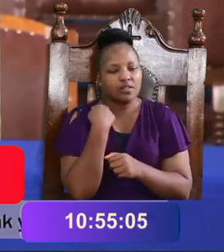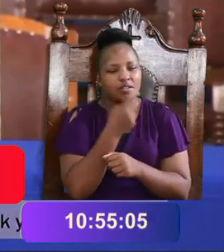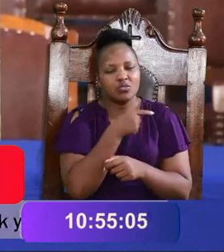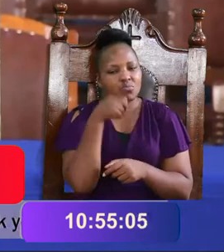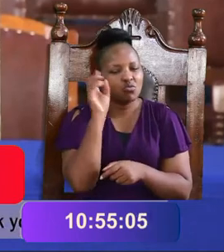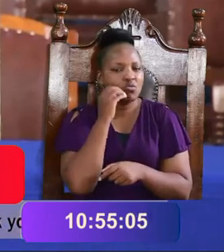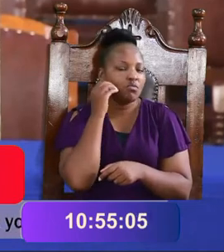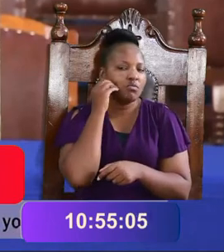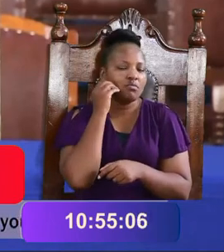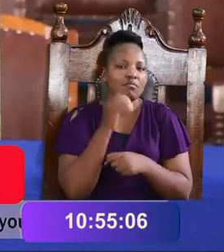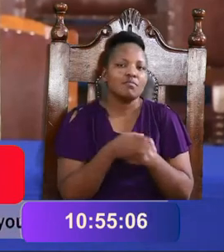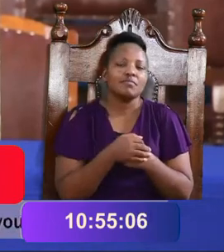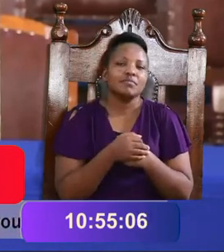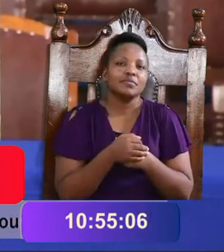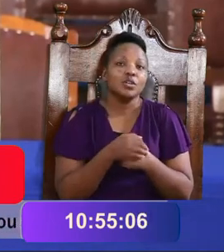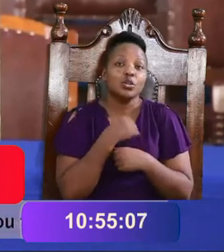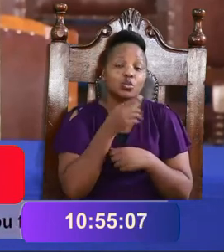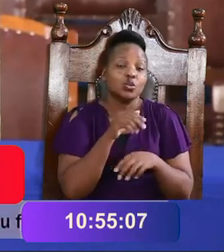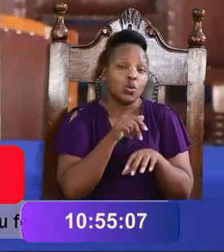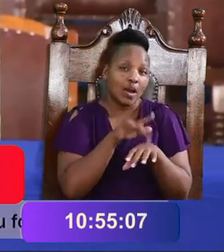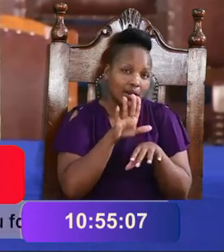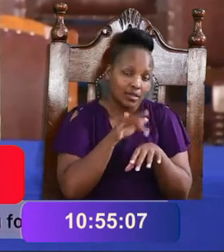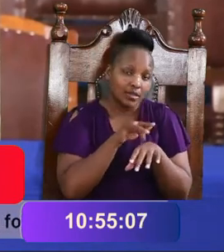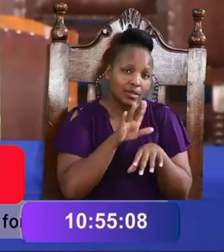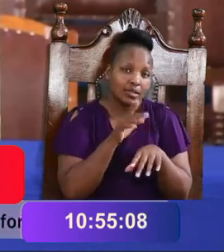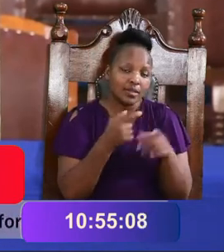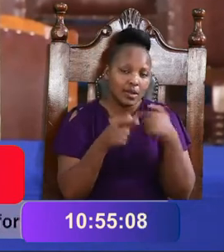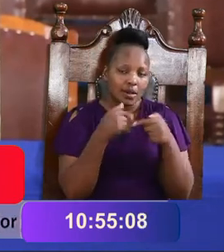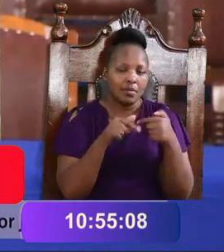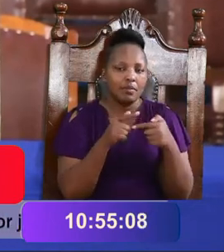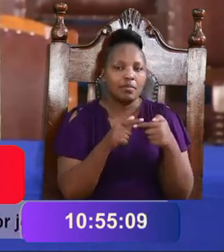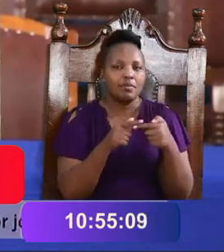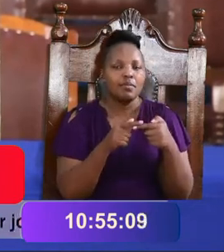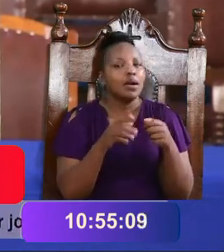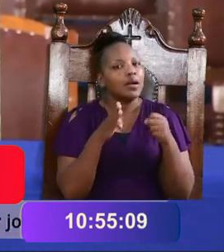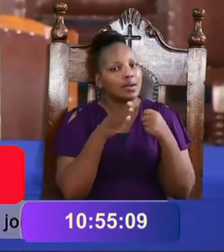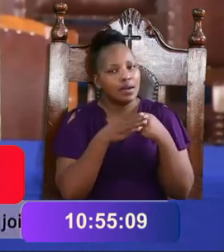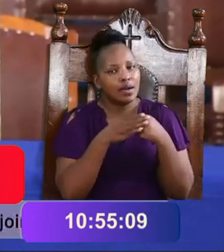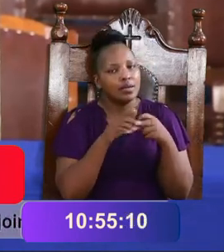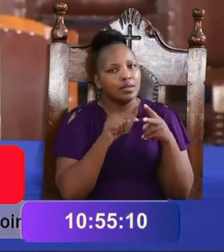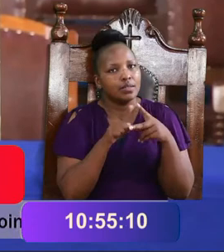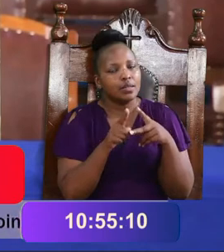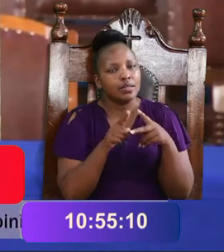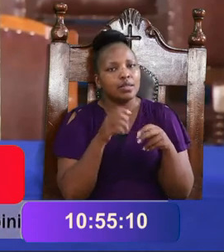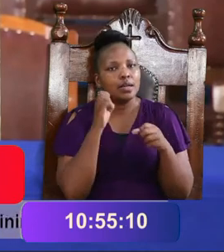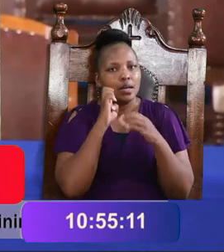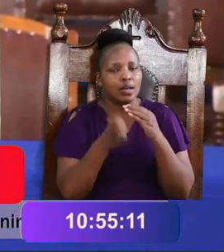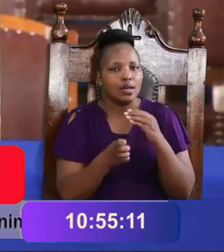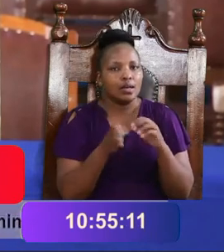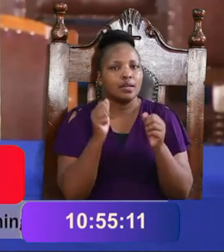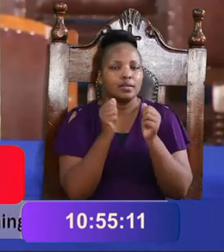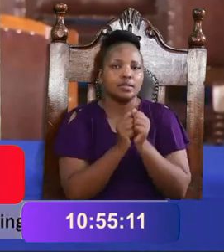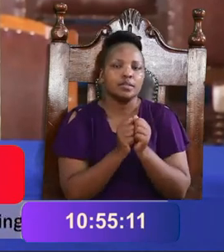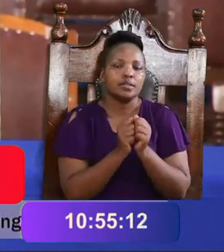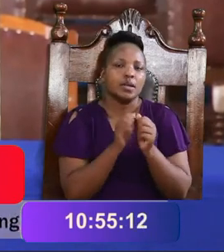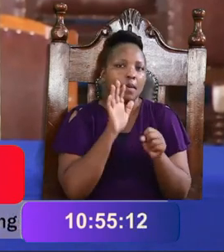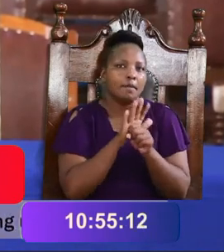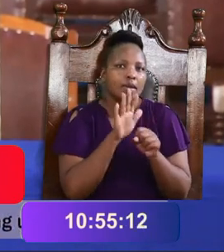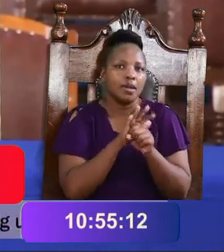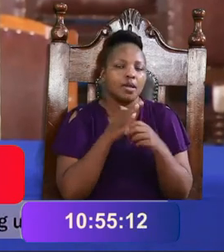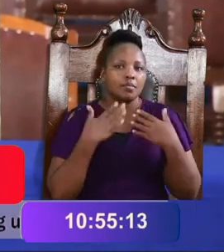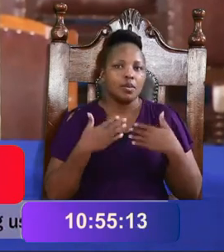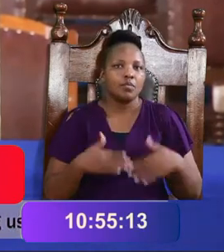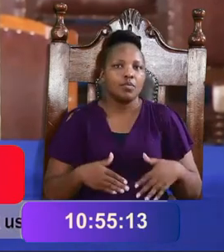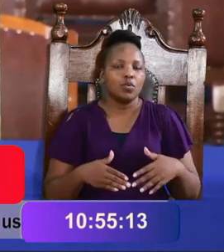nyumbani. Kwa hivyo ukuje itaanza saa 3 na itamalizika saa 4. Watu wengi sana wamezoea